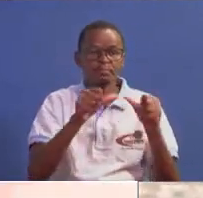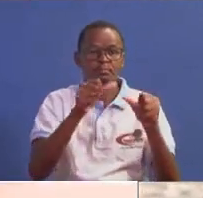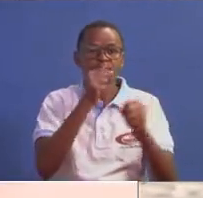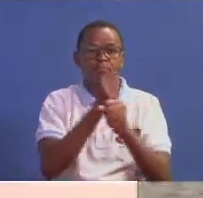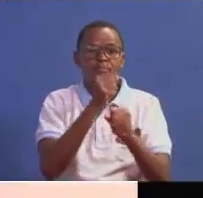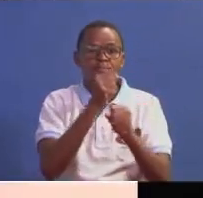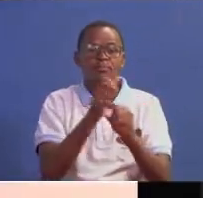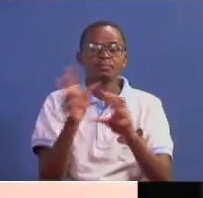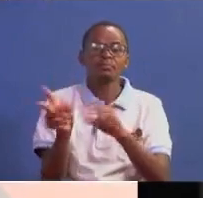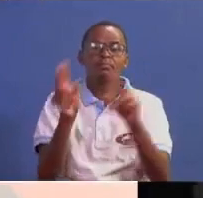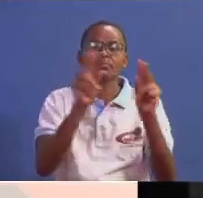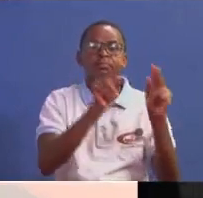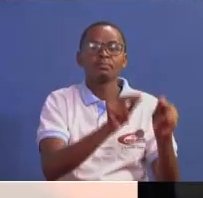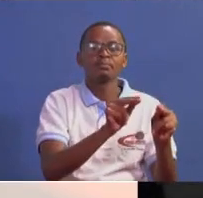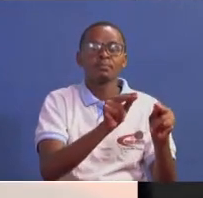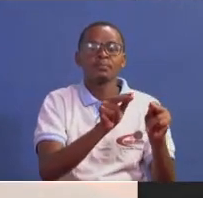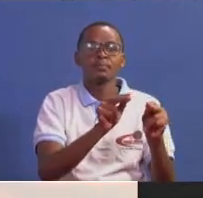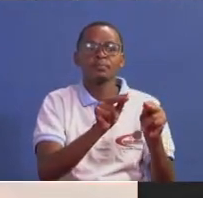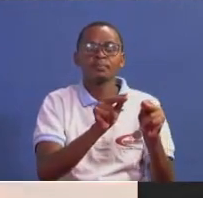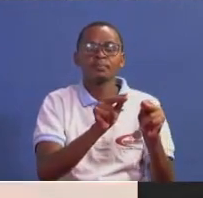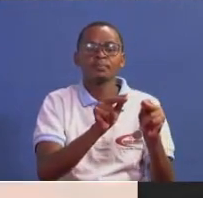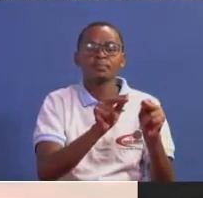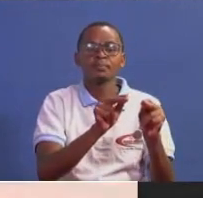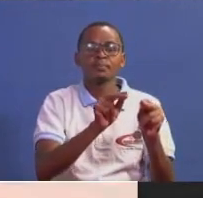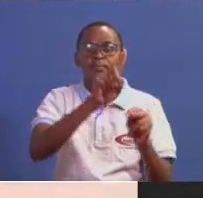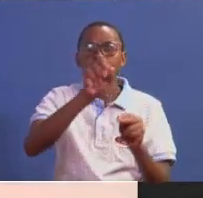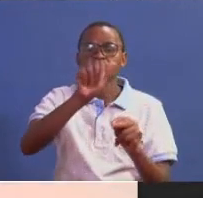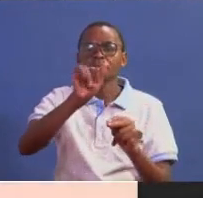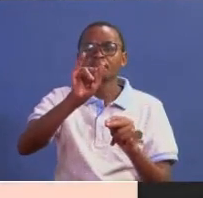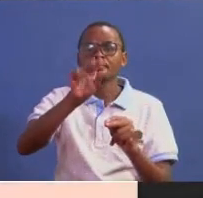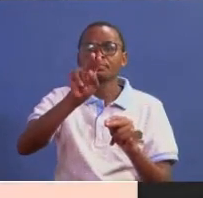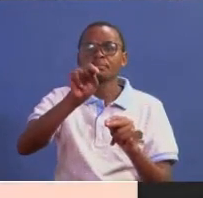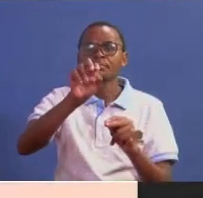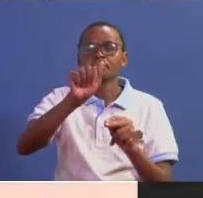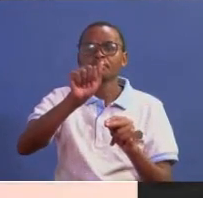taifa linaendeleza shughuli zake kama ilivyoratibiwa. Zainab Said, VOA,